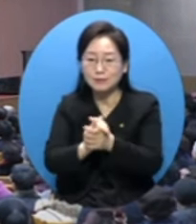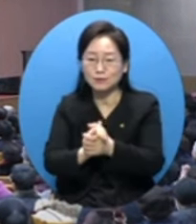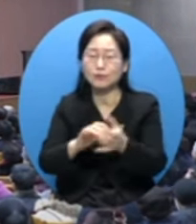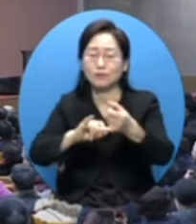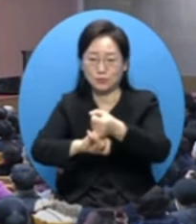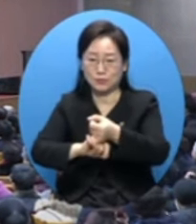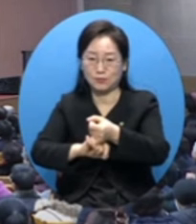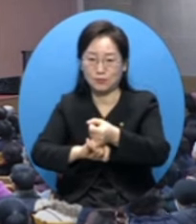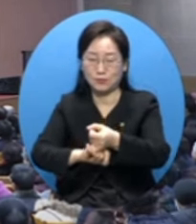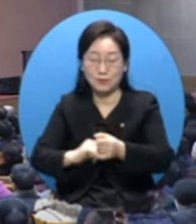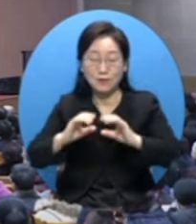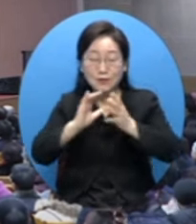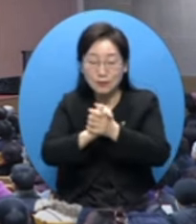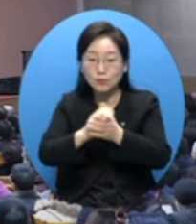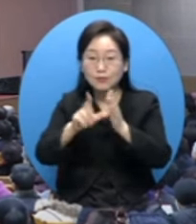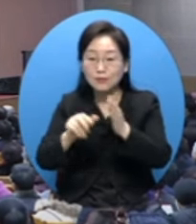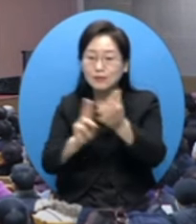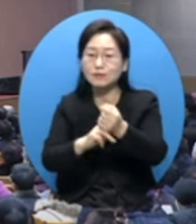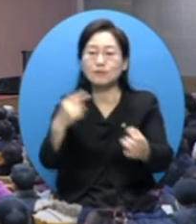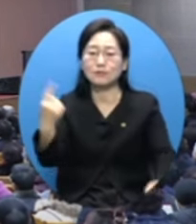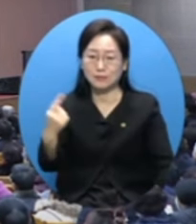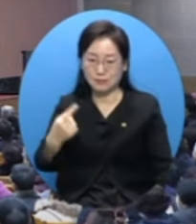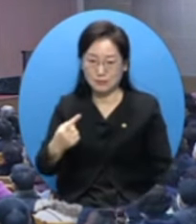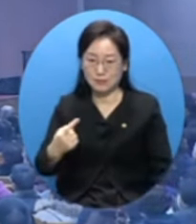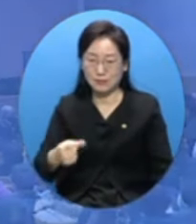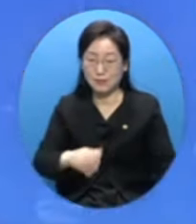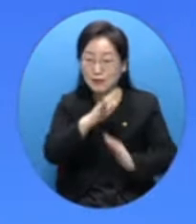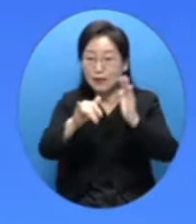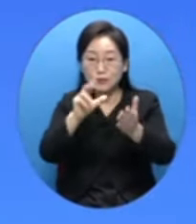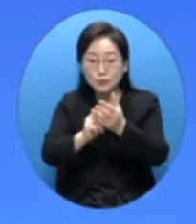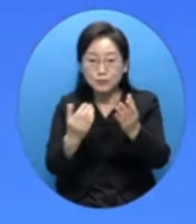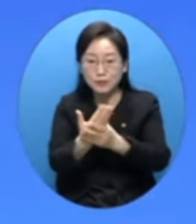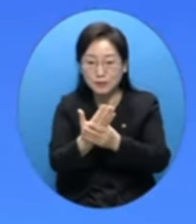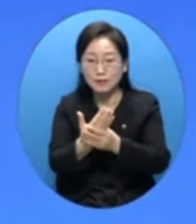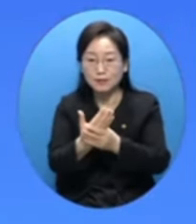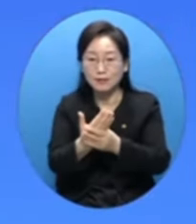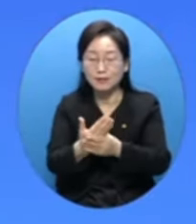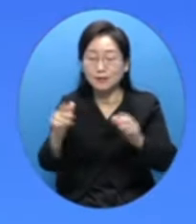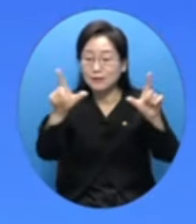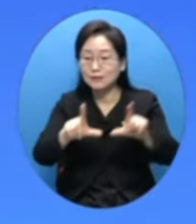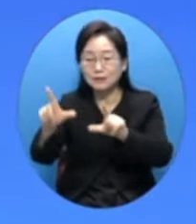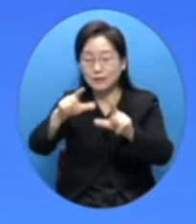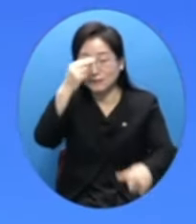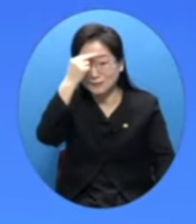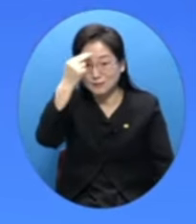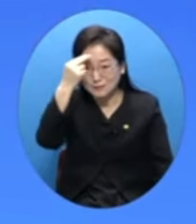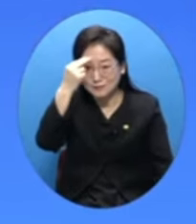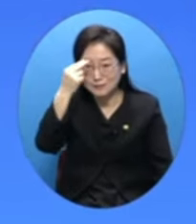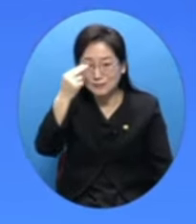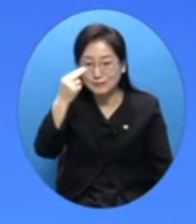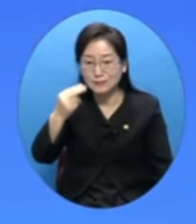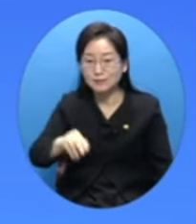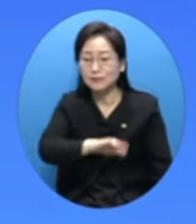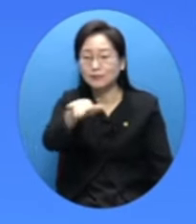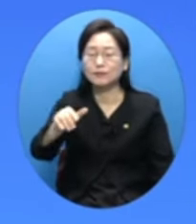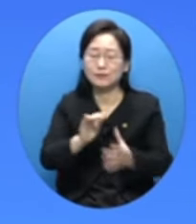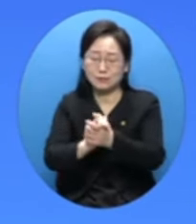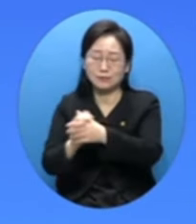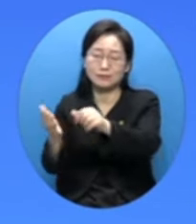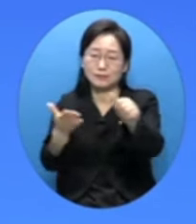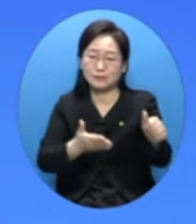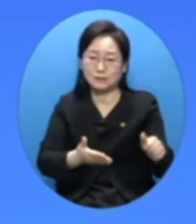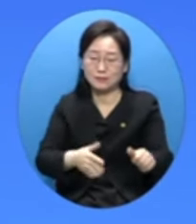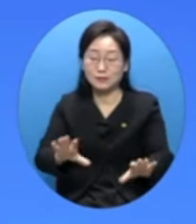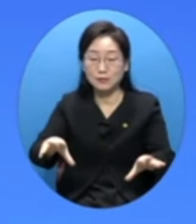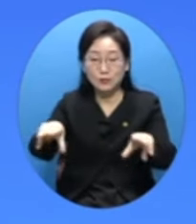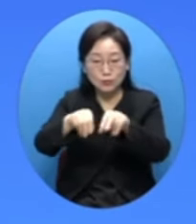것입니다. 기도할 때 기적이 일어나는 것입니다. 가정에 문제가 생겼을 때, 생활에 여러 가지 어려움이 다가올 때 우리는 기도해야 됩니다. 이번